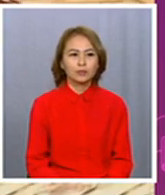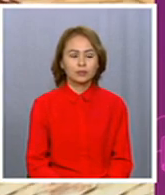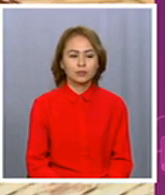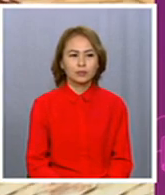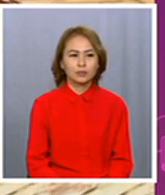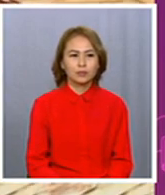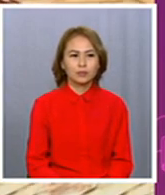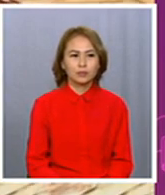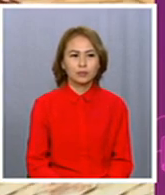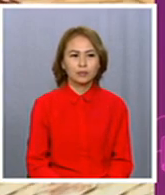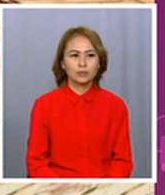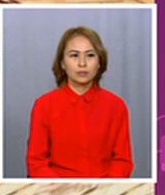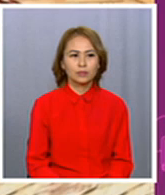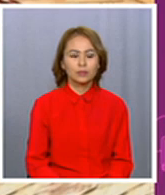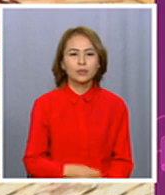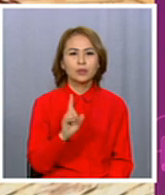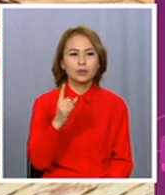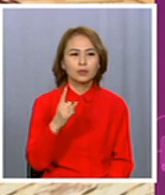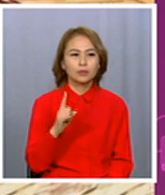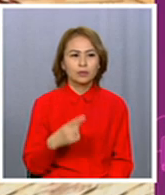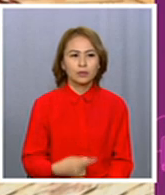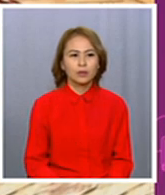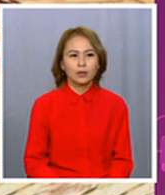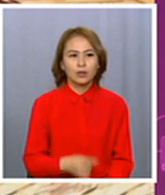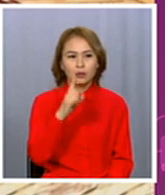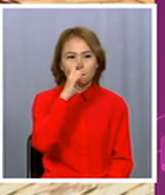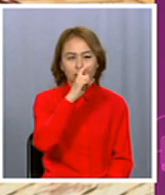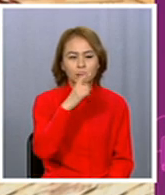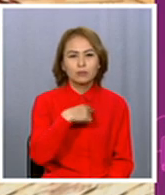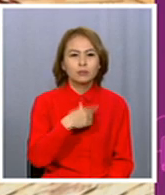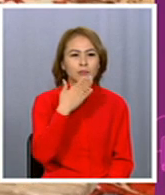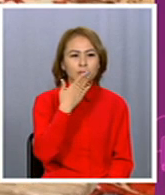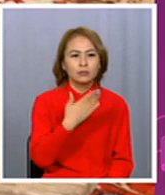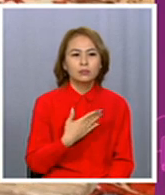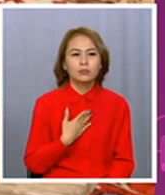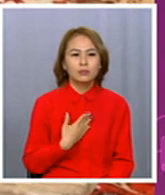Неге? Неге ая? Ал мен айранды жақсы көрем.